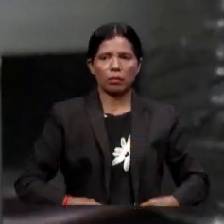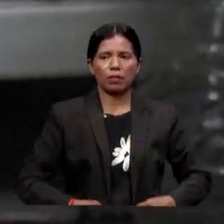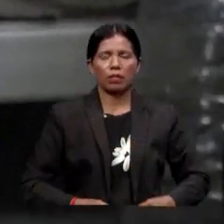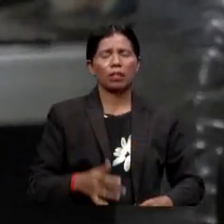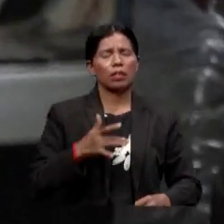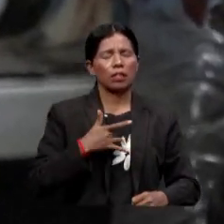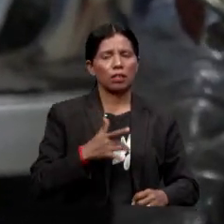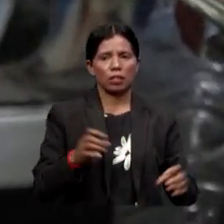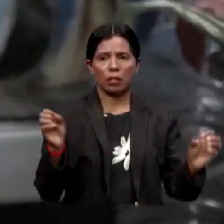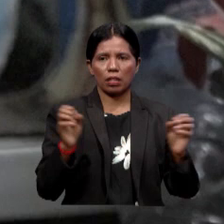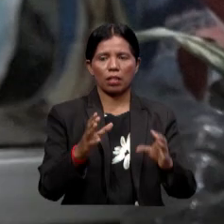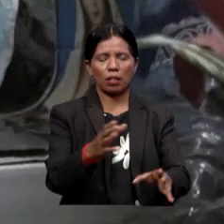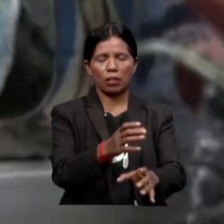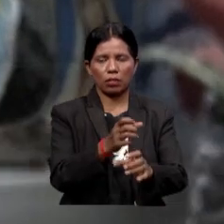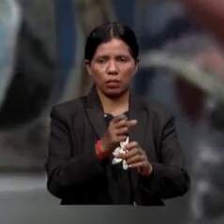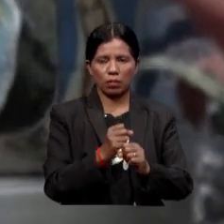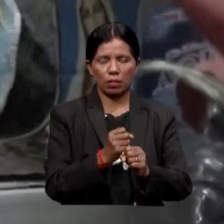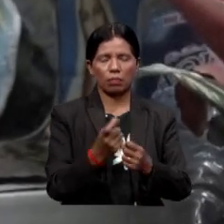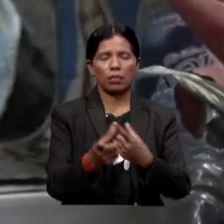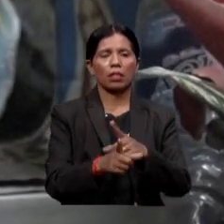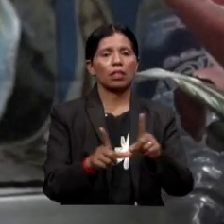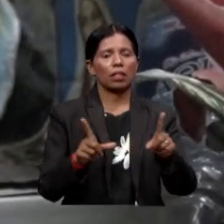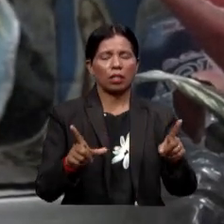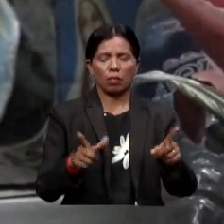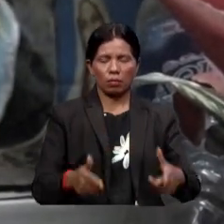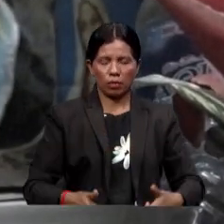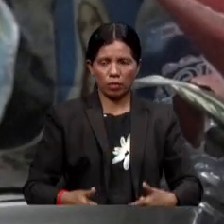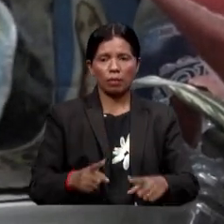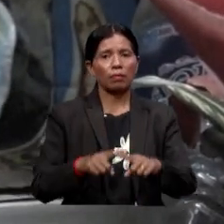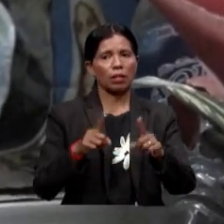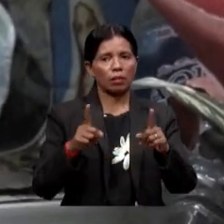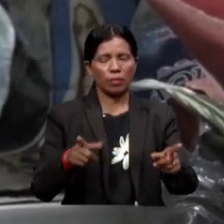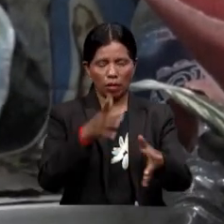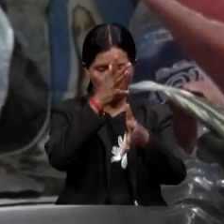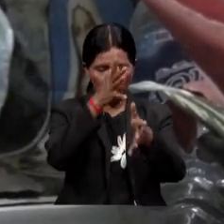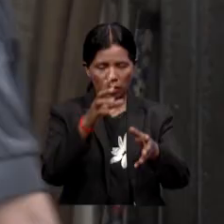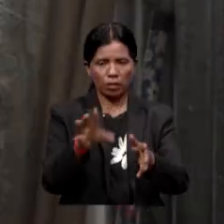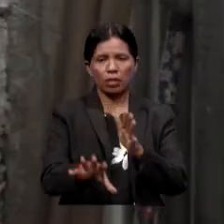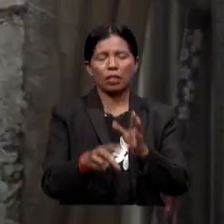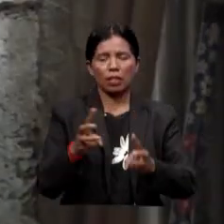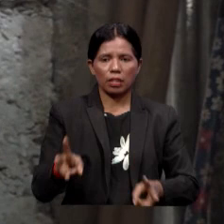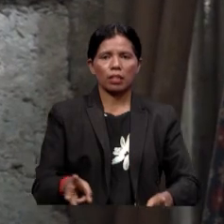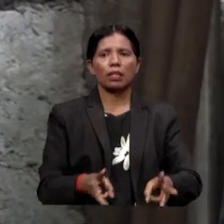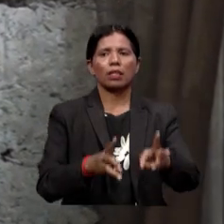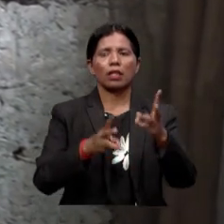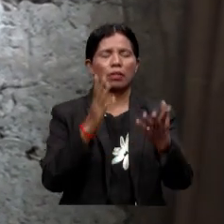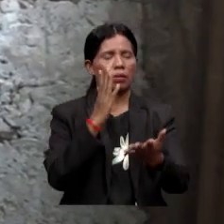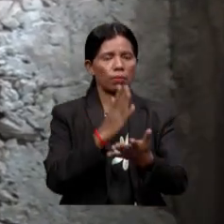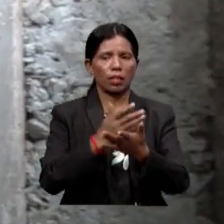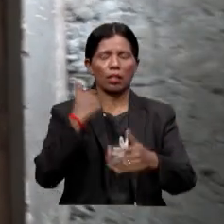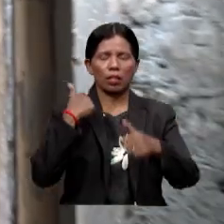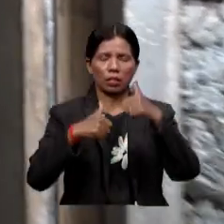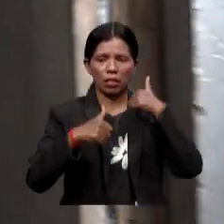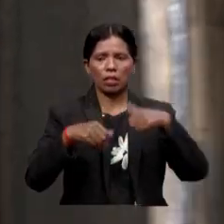Sentila pronto atau simo realidade Moris ne. Mai be avô Mateus tengki hili dalang moruk ne atau para ni aktividades